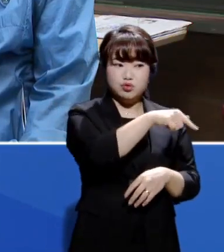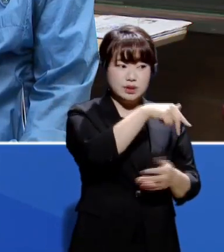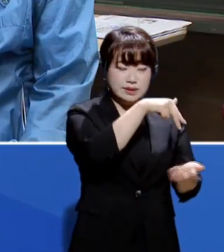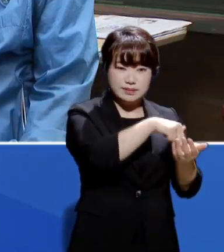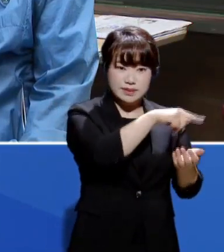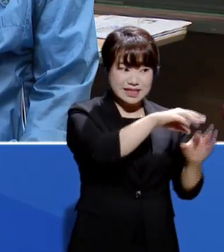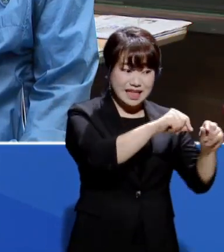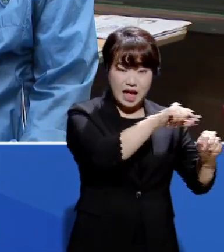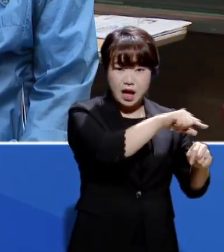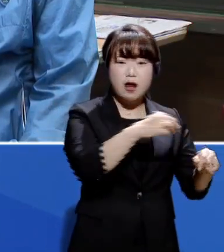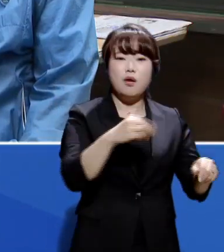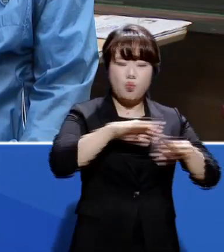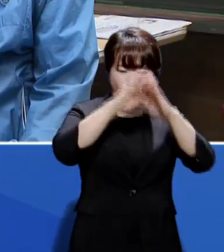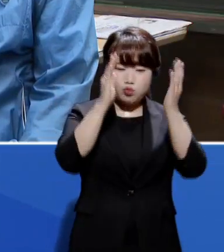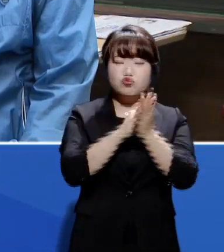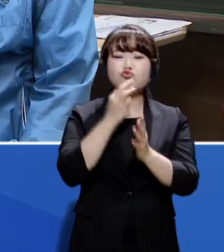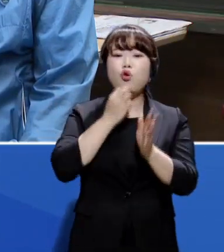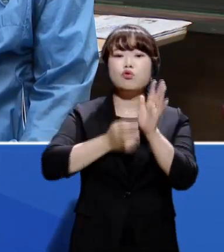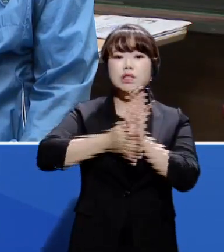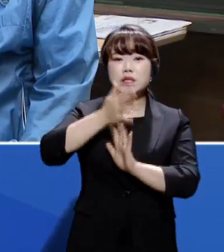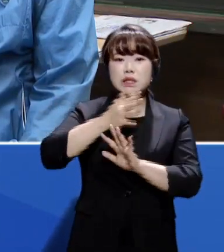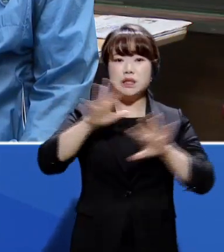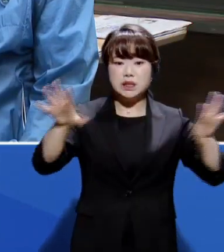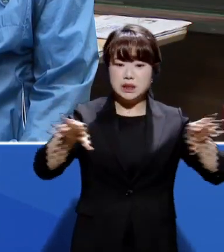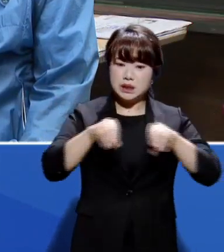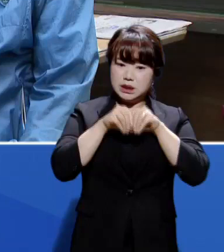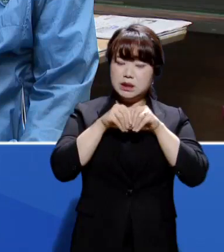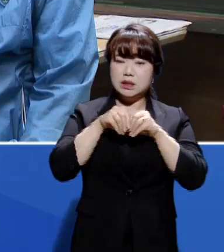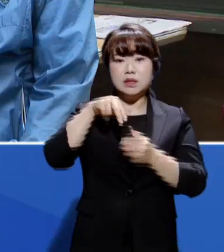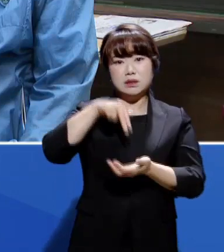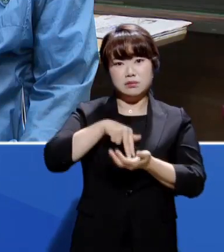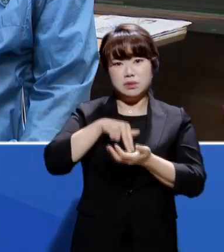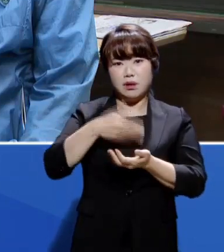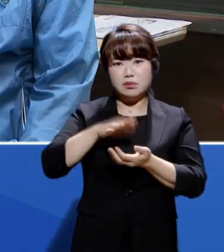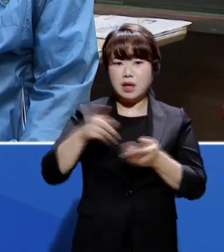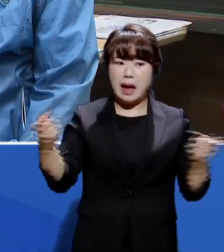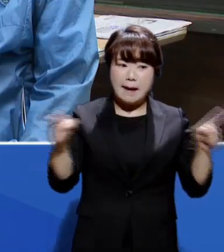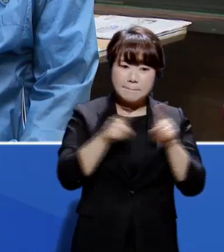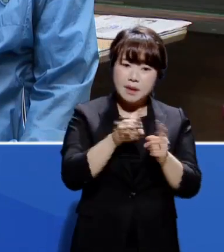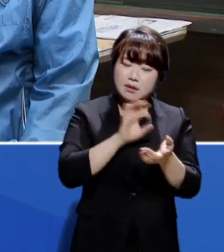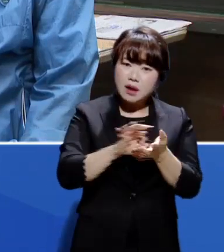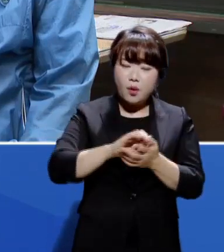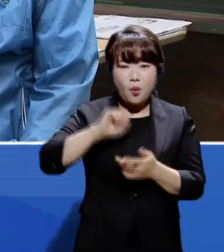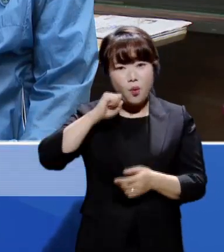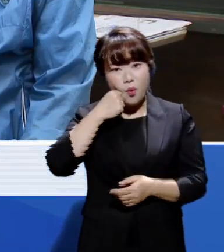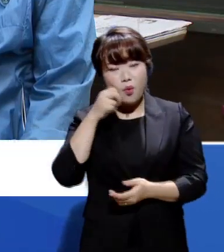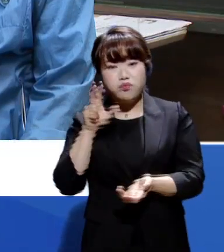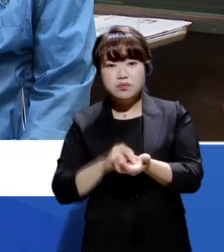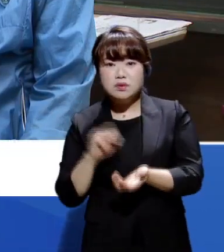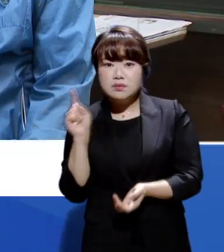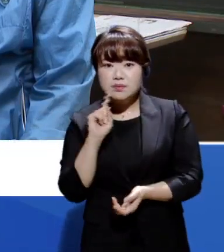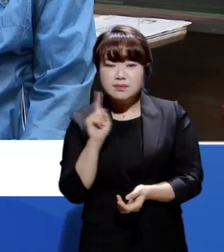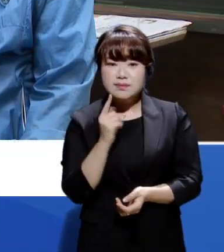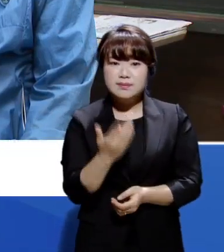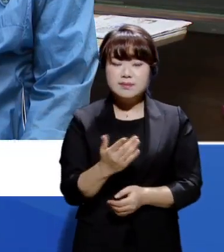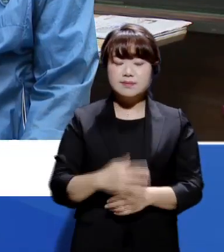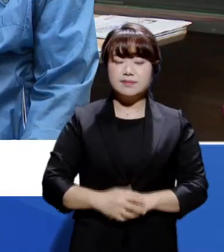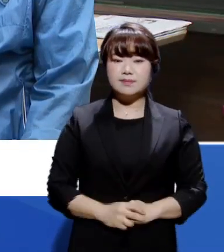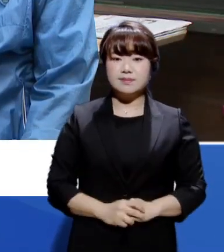부지에 마련된 겁니다. 그런데 공동으로 사용한 경우 어려운 점이 많았다는데 어떤 부분이 가장 어려웠습니까?